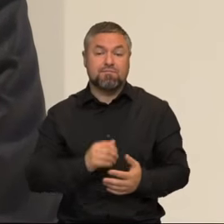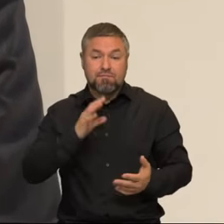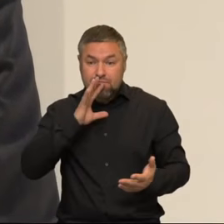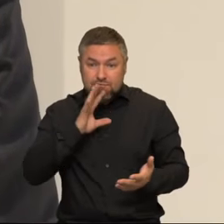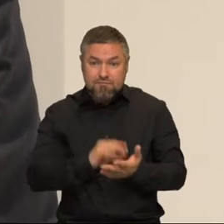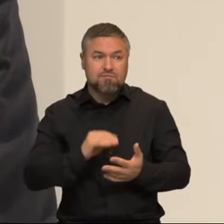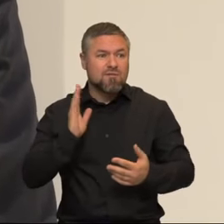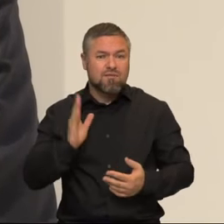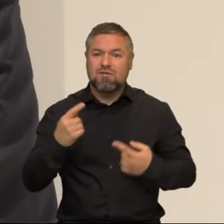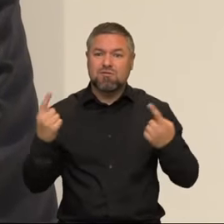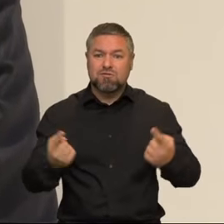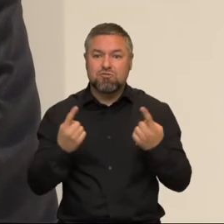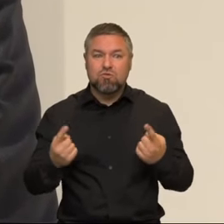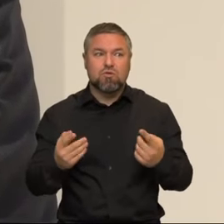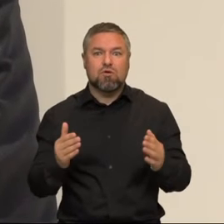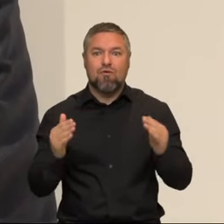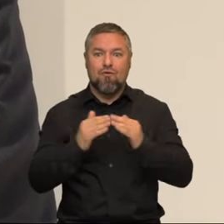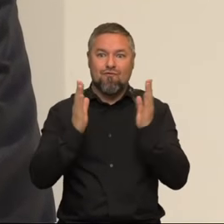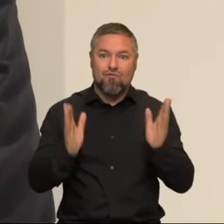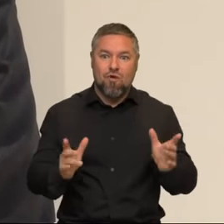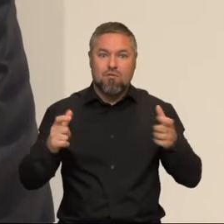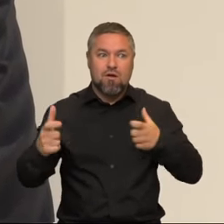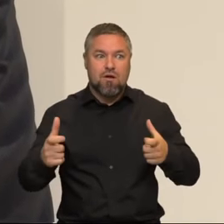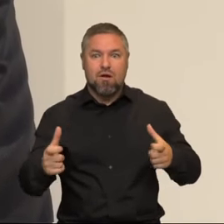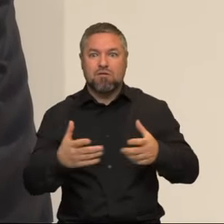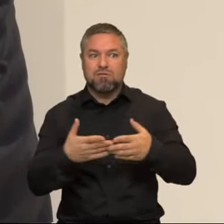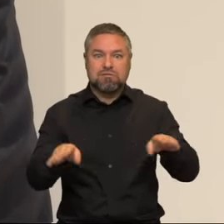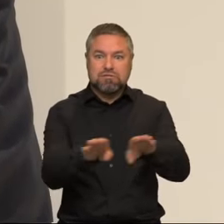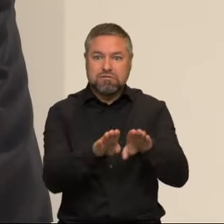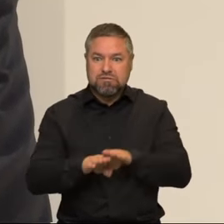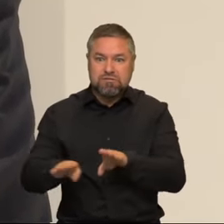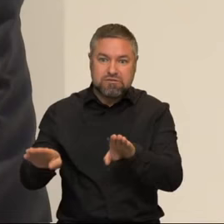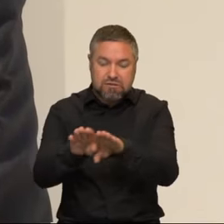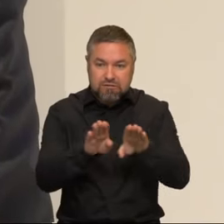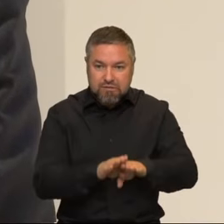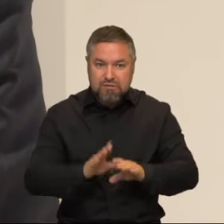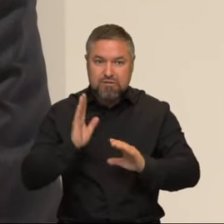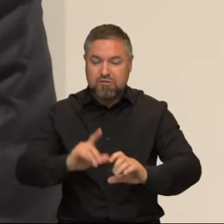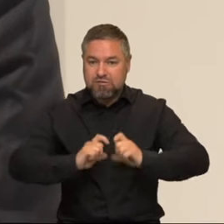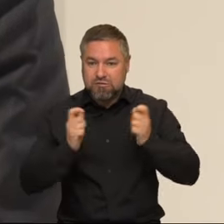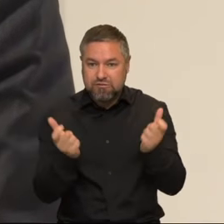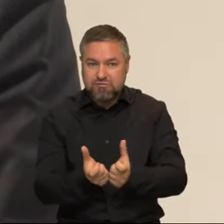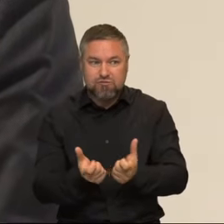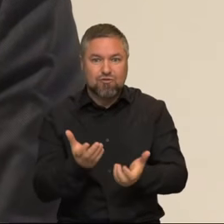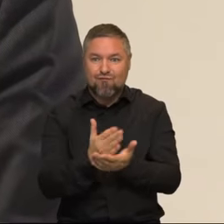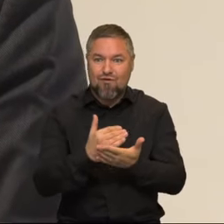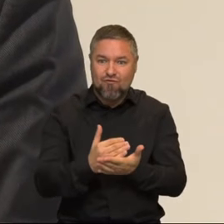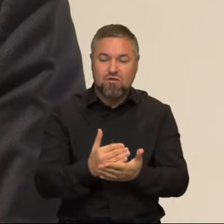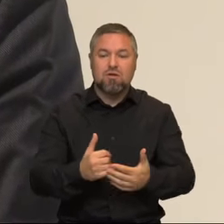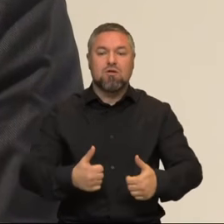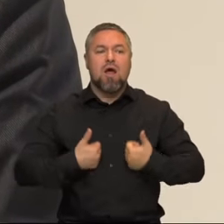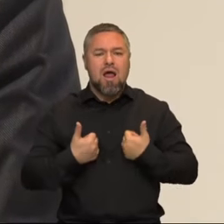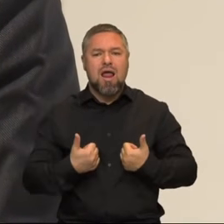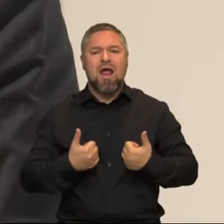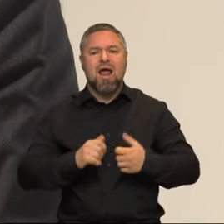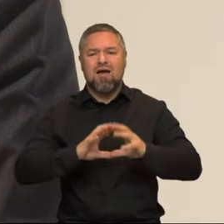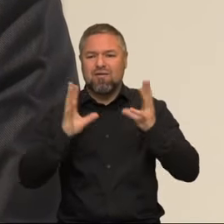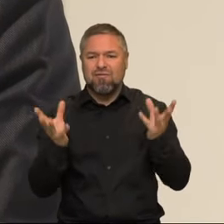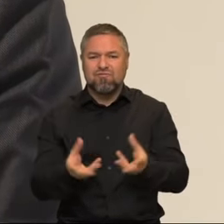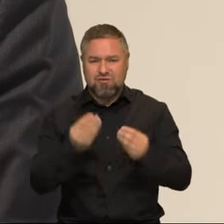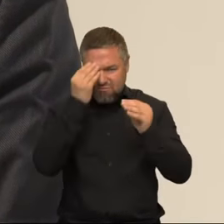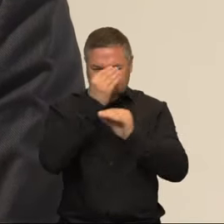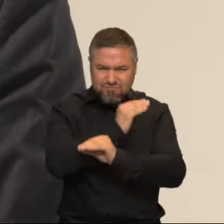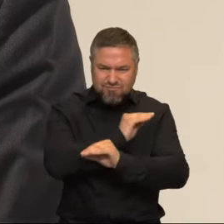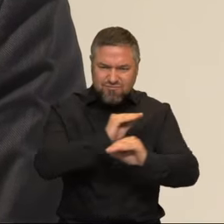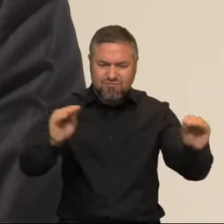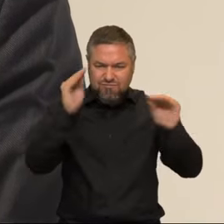nie doszło do sytuacji jakichś lockdownów w naszym województwie, to wszędzie, gdzie tylko mogę, apeluję, zwłaszcza do ludzi